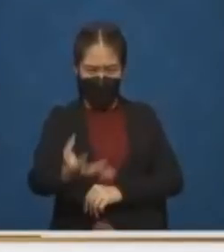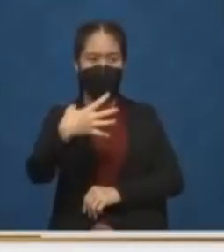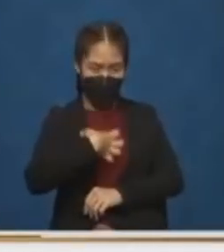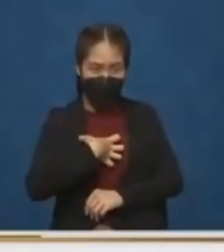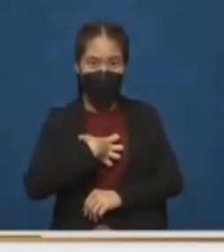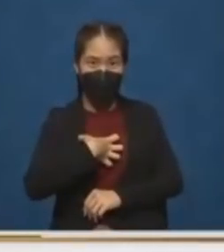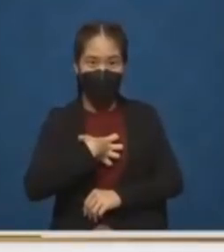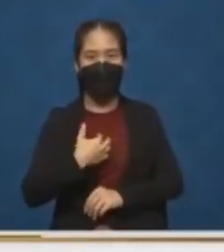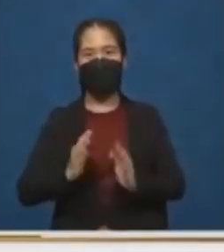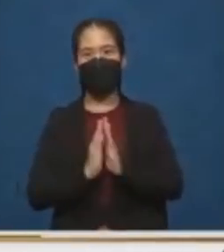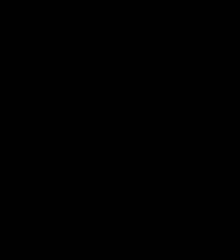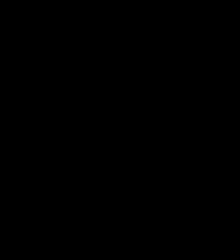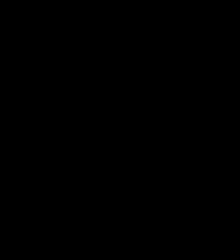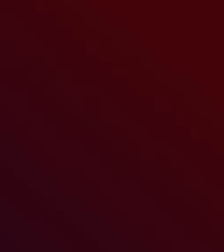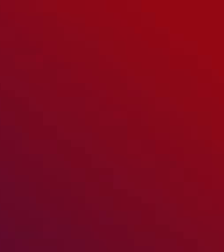ีครับขอขบคณครับ